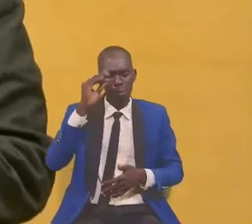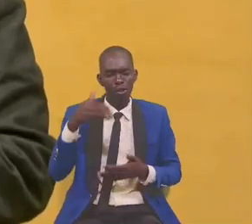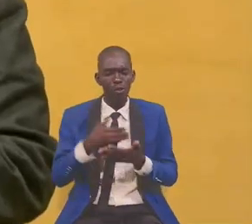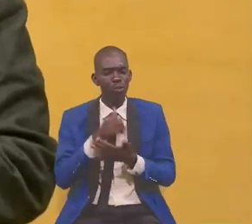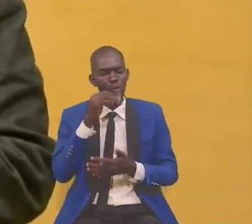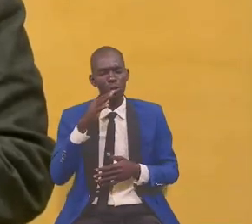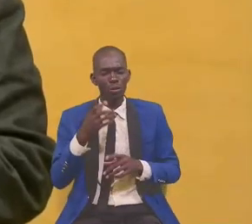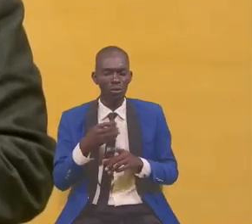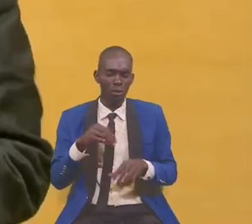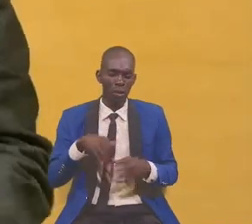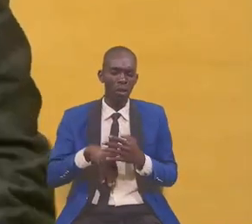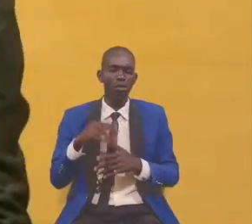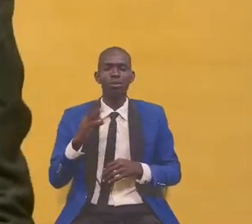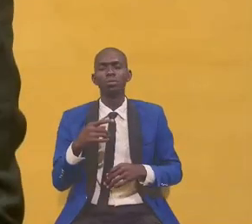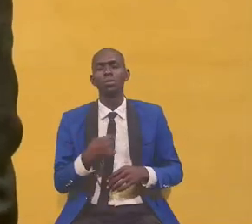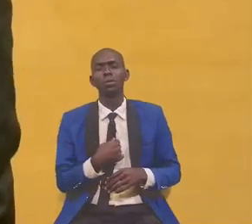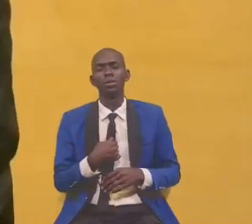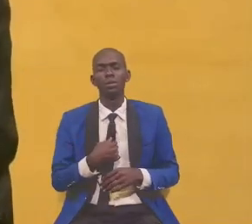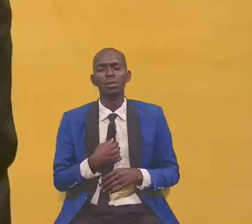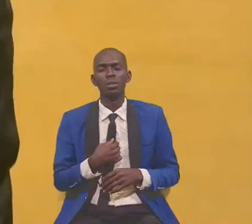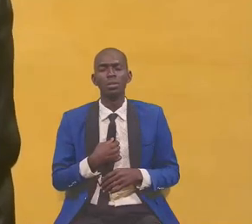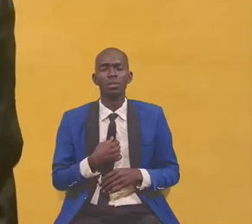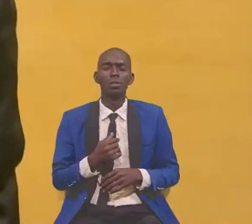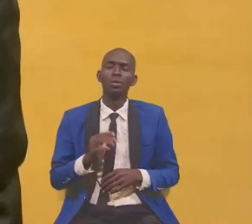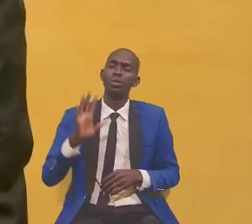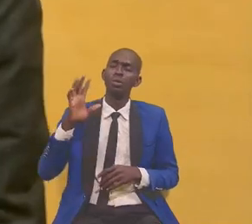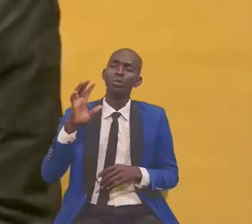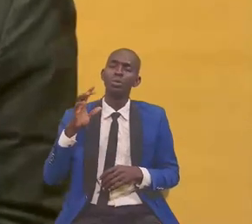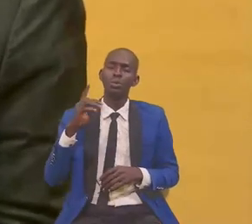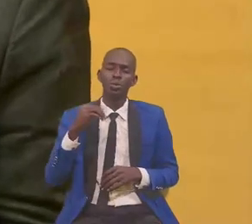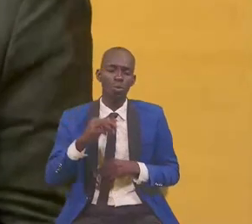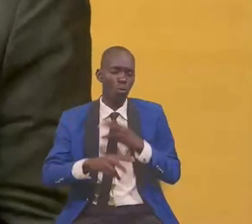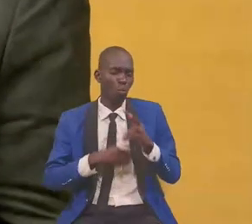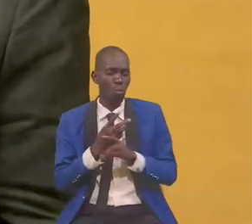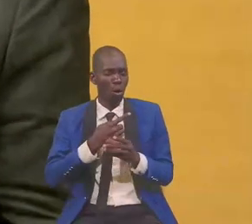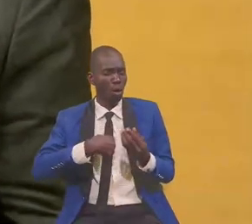nouveaux hommes. Le monde autour de toi le verra.